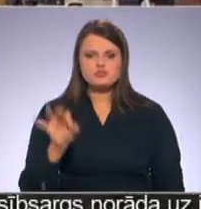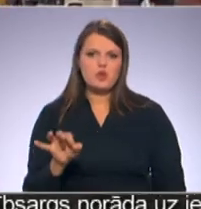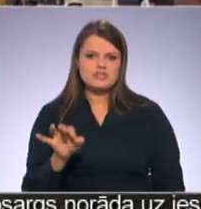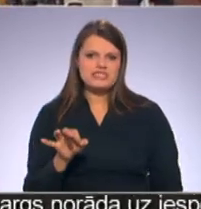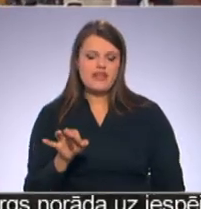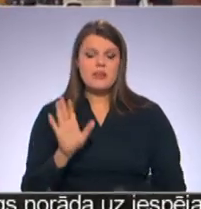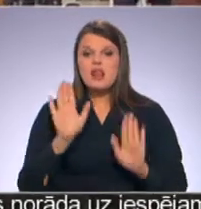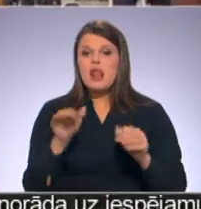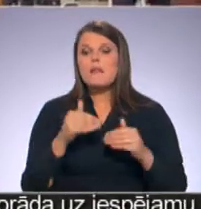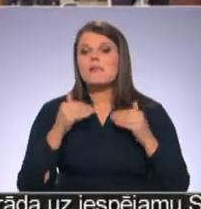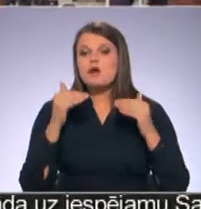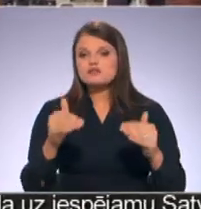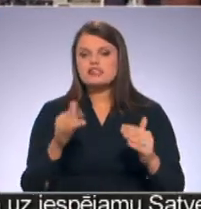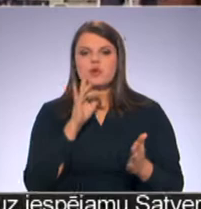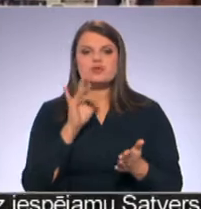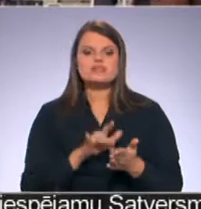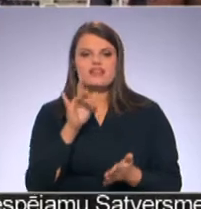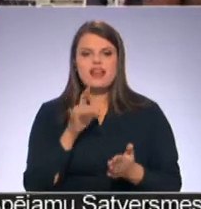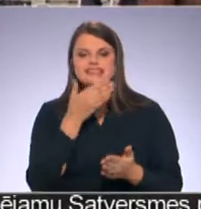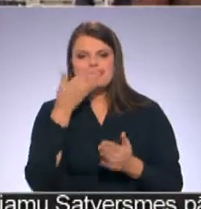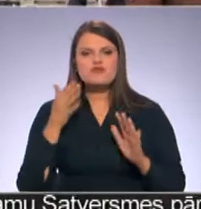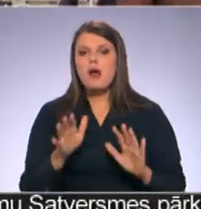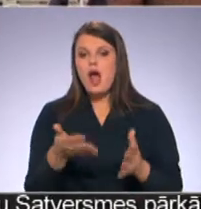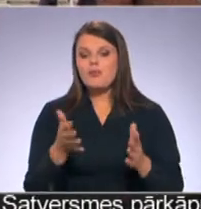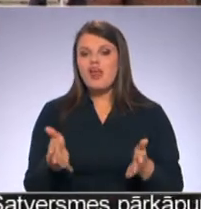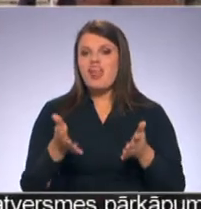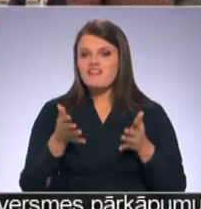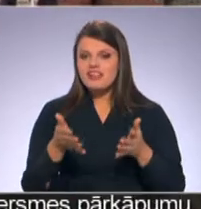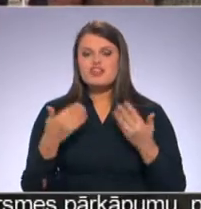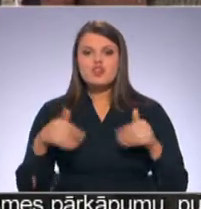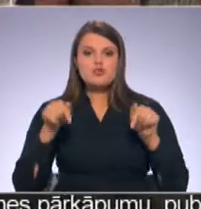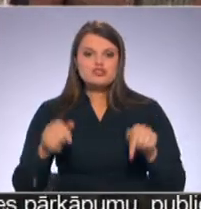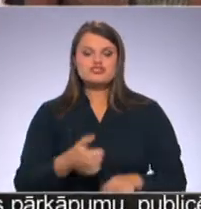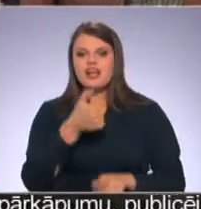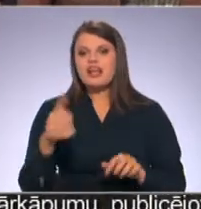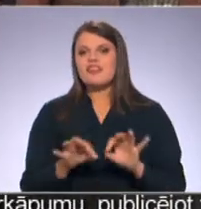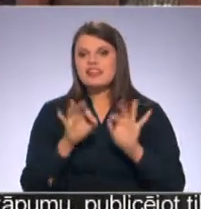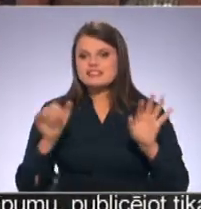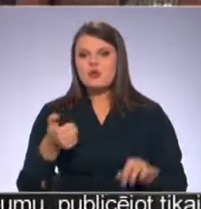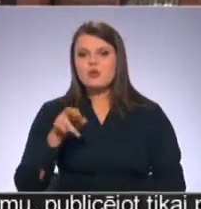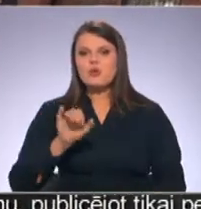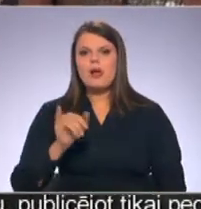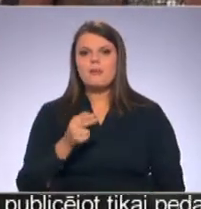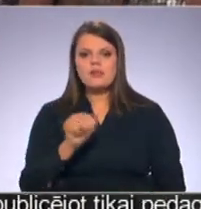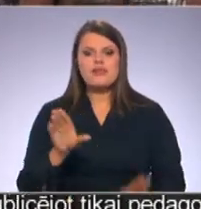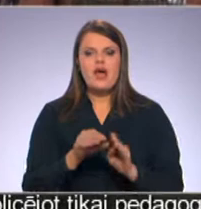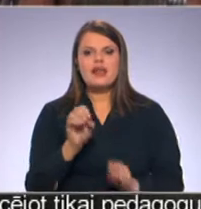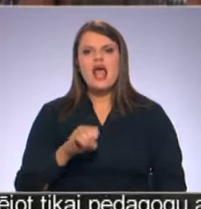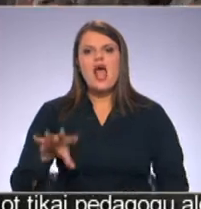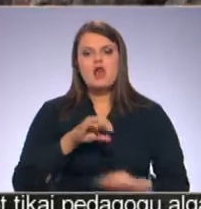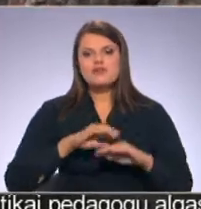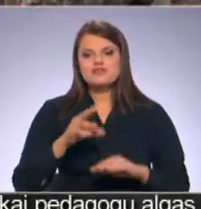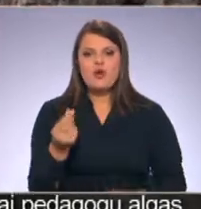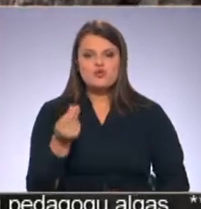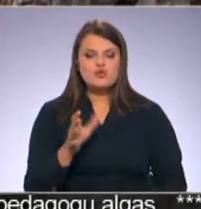kurināmo. Lai paaugstinātu centralizētās siltuma apgādes efektivitāti, jau šī gada sākumā Grobiņā ar Eiropas fondu